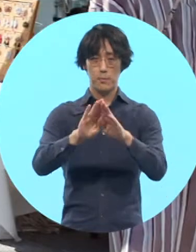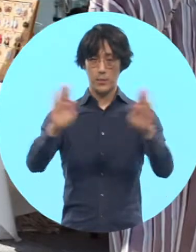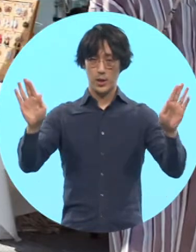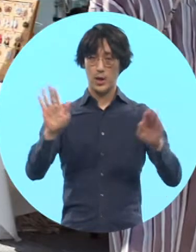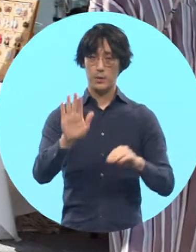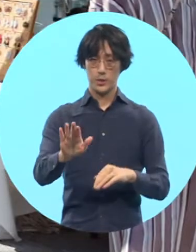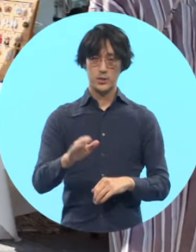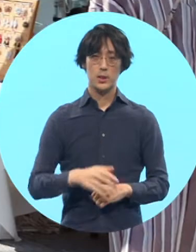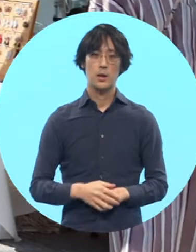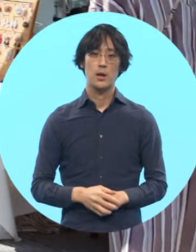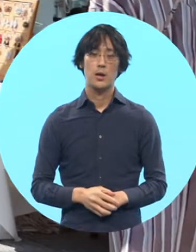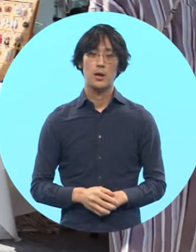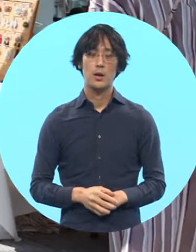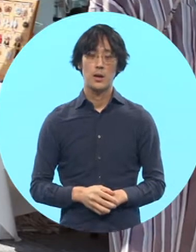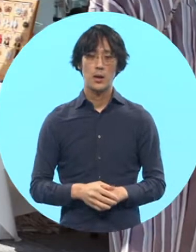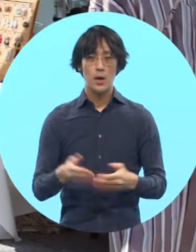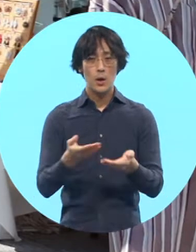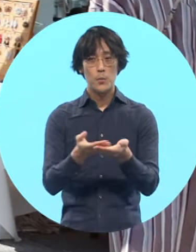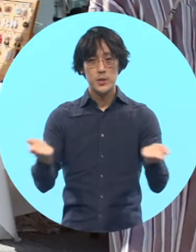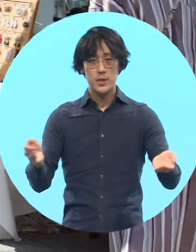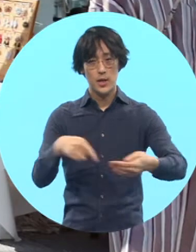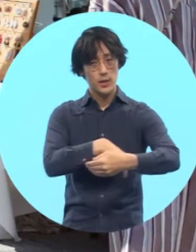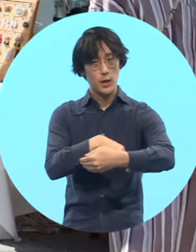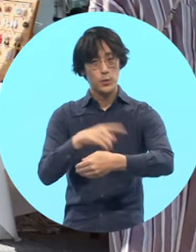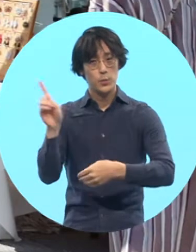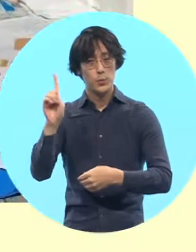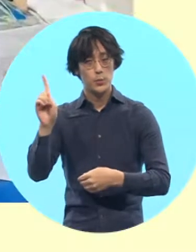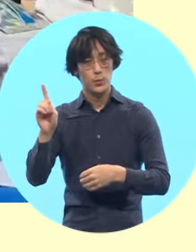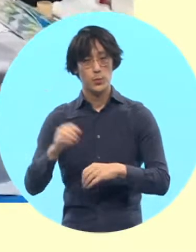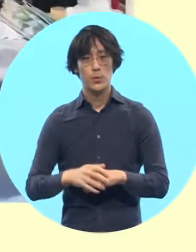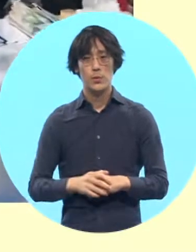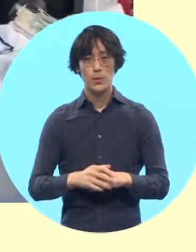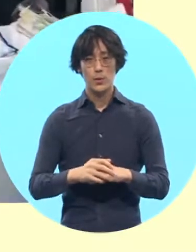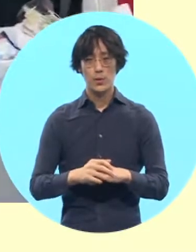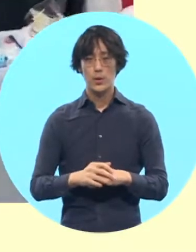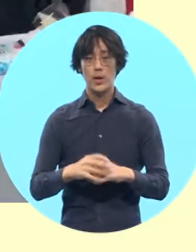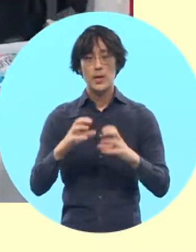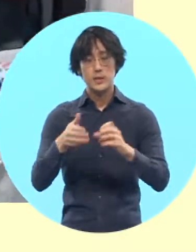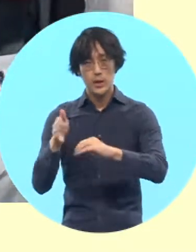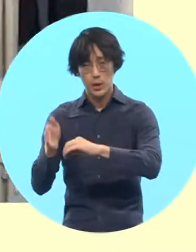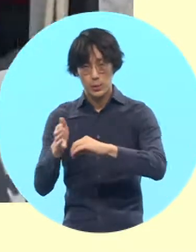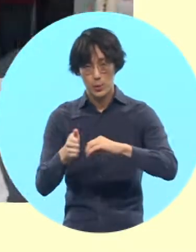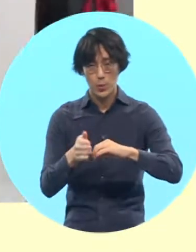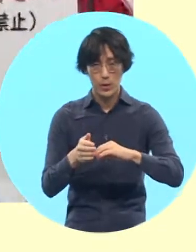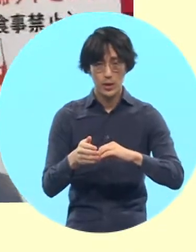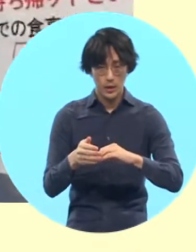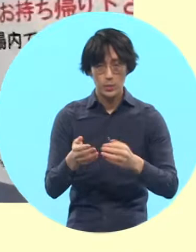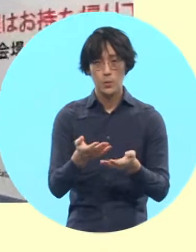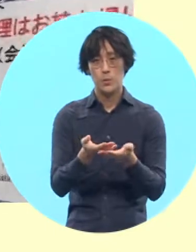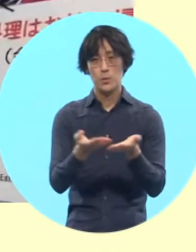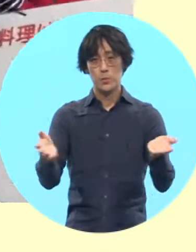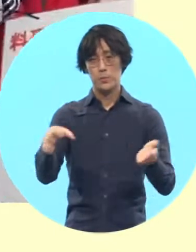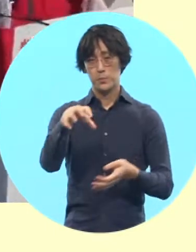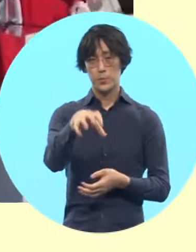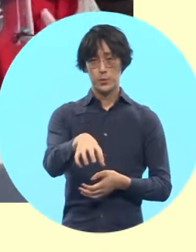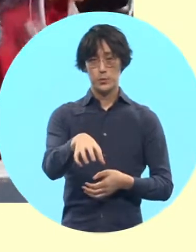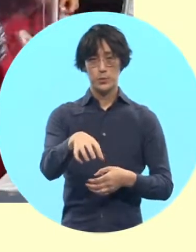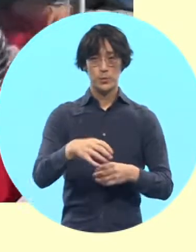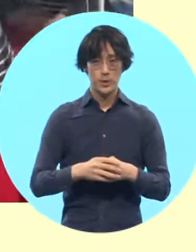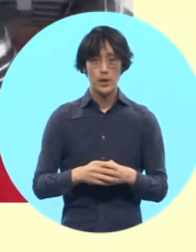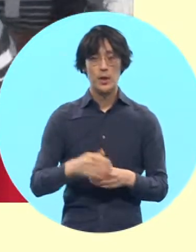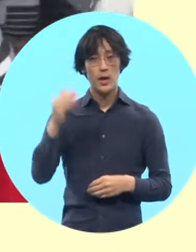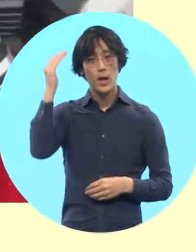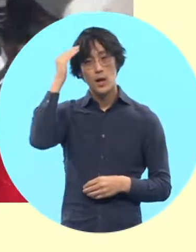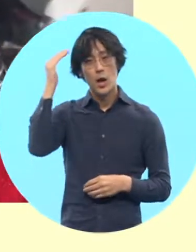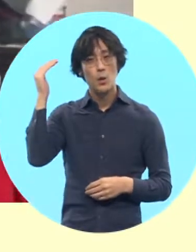ういったお店が出店されてたんですか？ はい、世界の料理やスイーツを販売しているワールドグルメブースでは、韓国で話